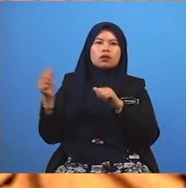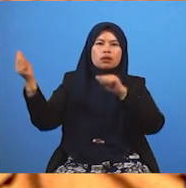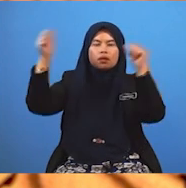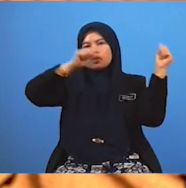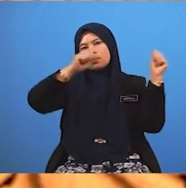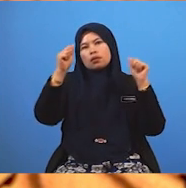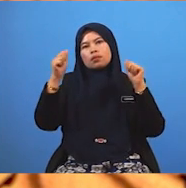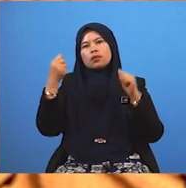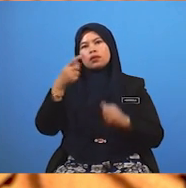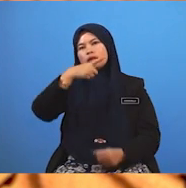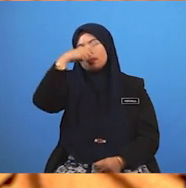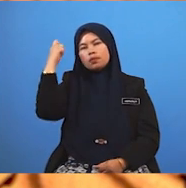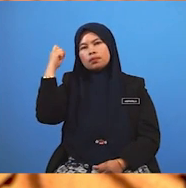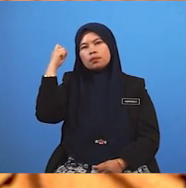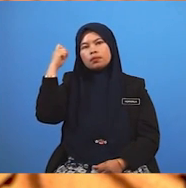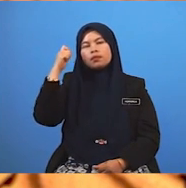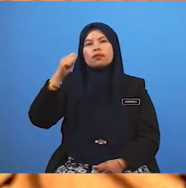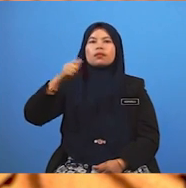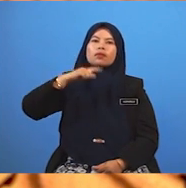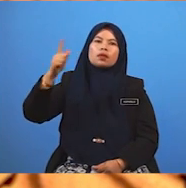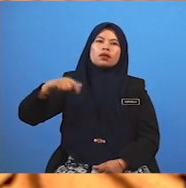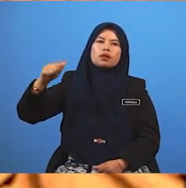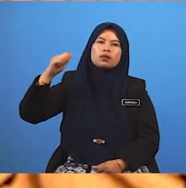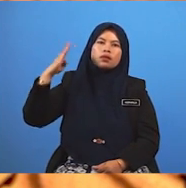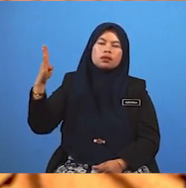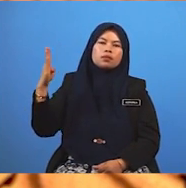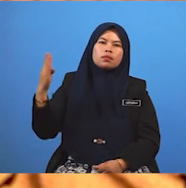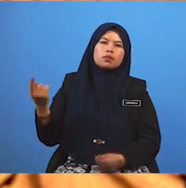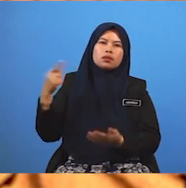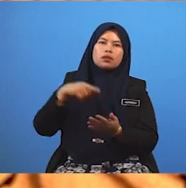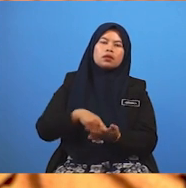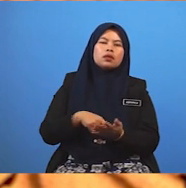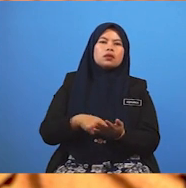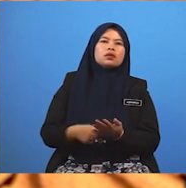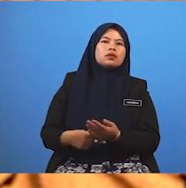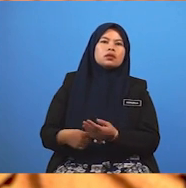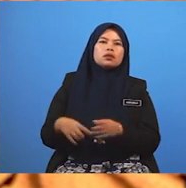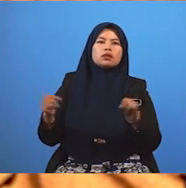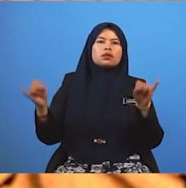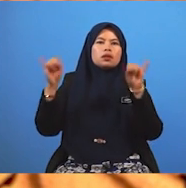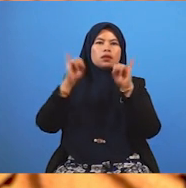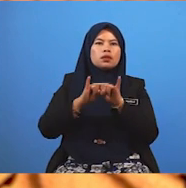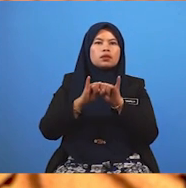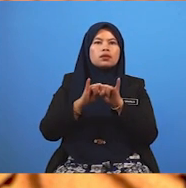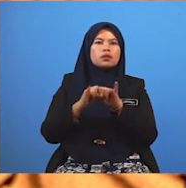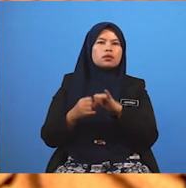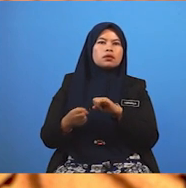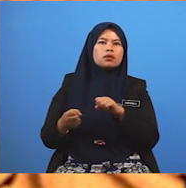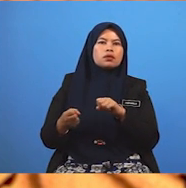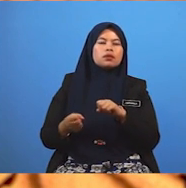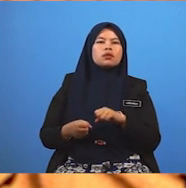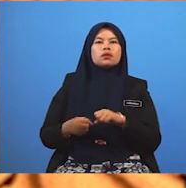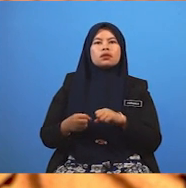Gambaran azab ini jelas seperti dirakamkan oleh Allah Subhanahu Wa Taala dalam ayat 42